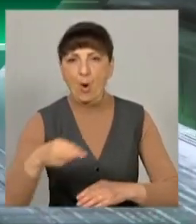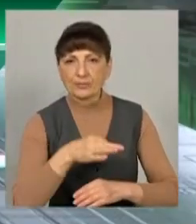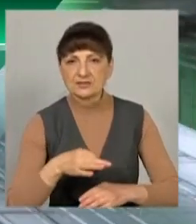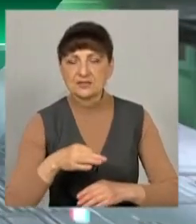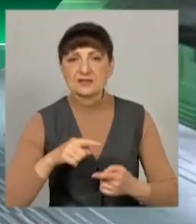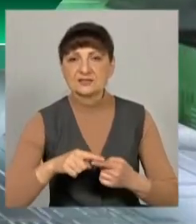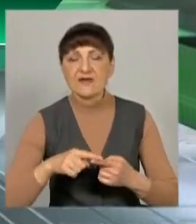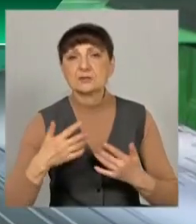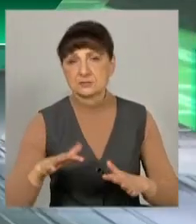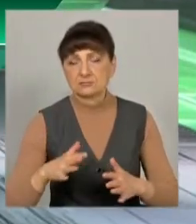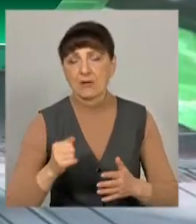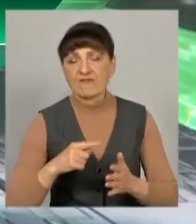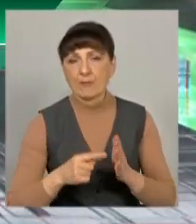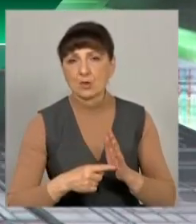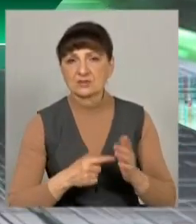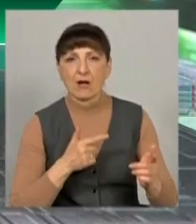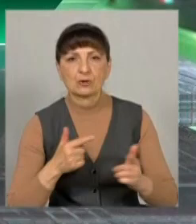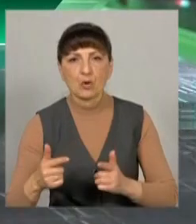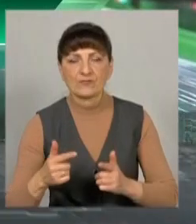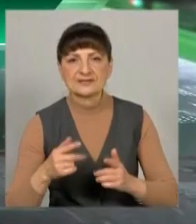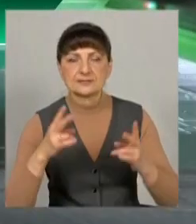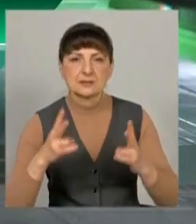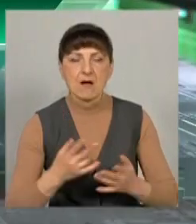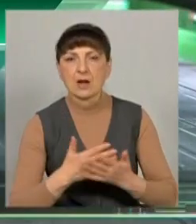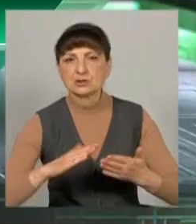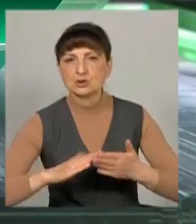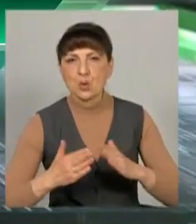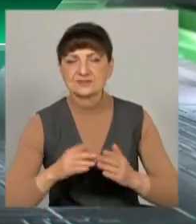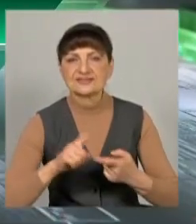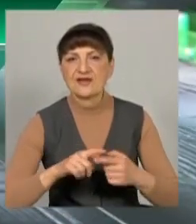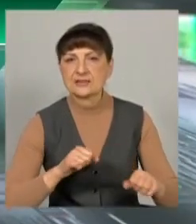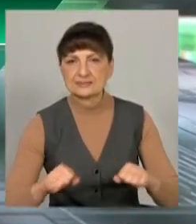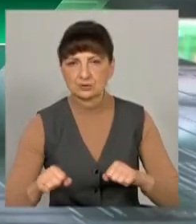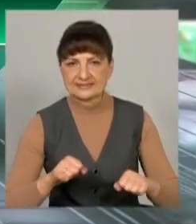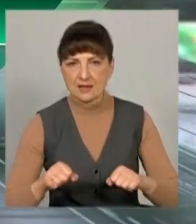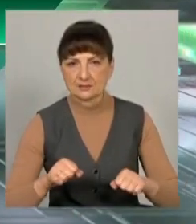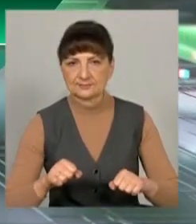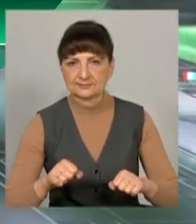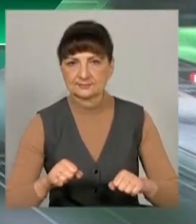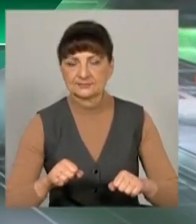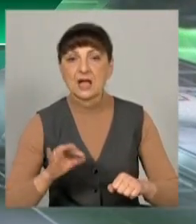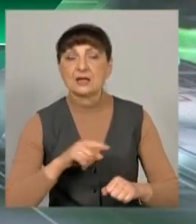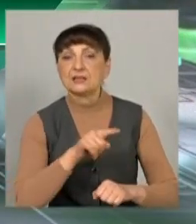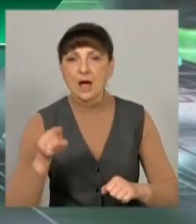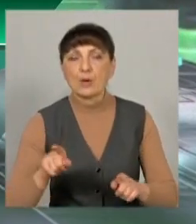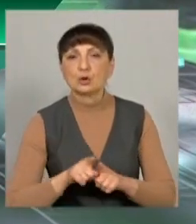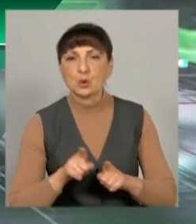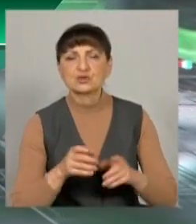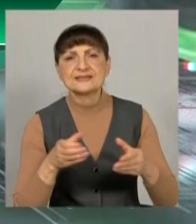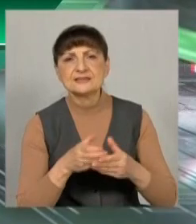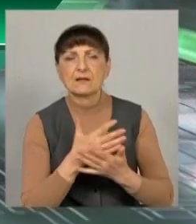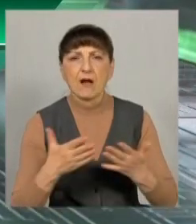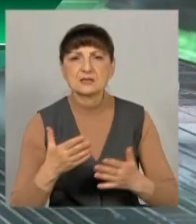на поверхности. Готовность к чрезвычайным ситуациям именно характера землетрясений И там тоже силы и средства